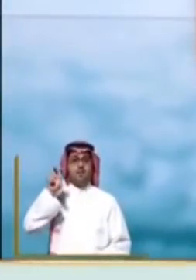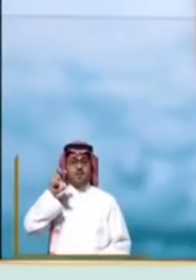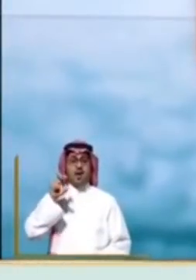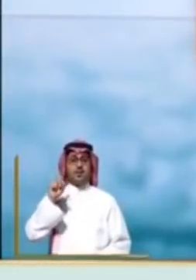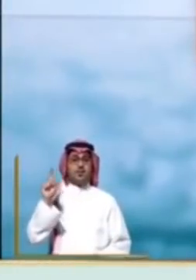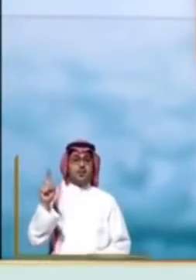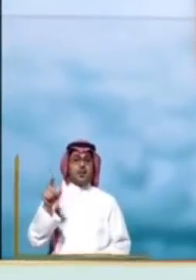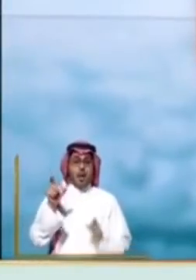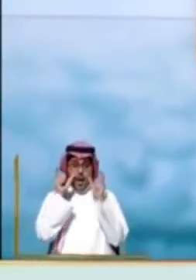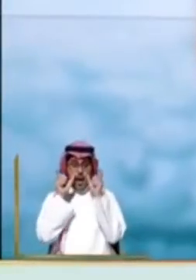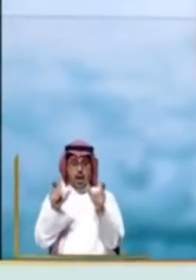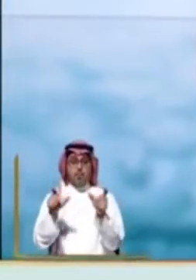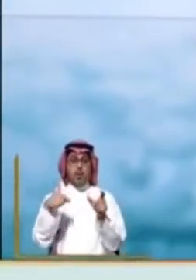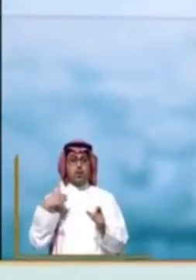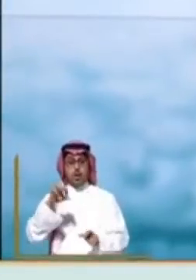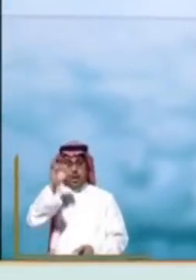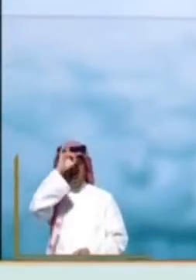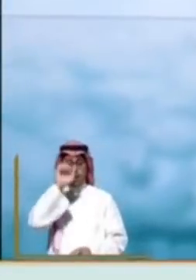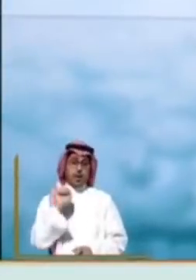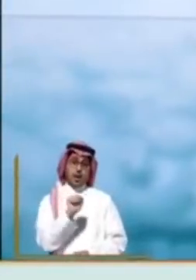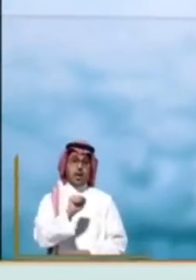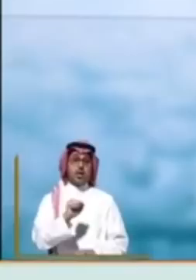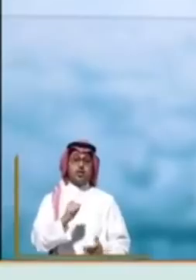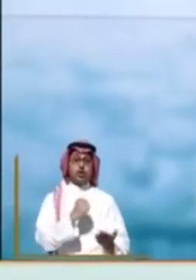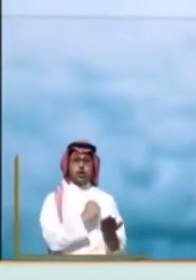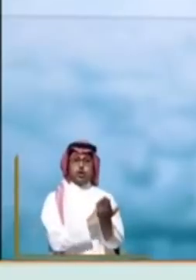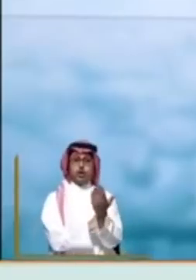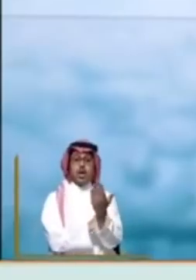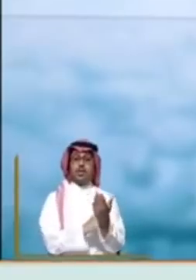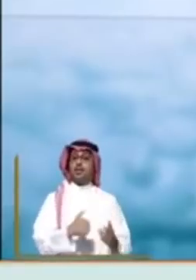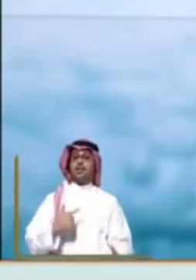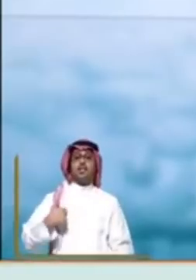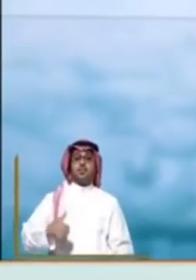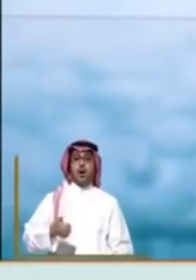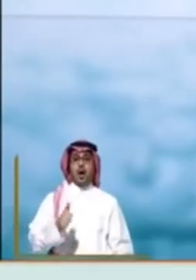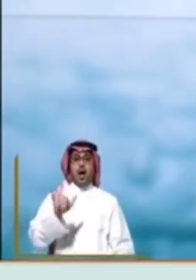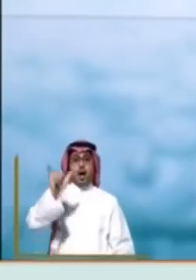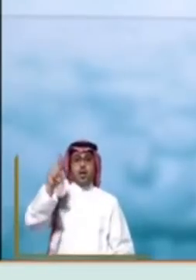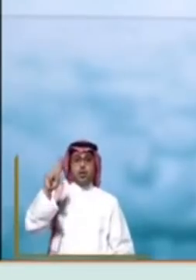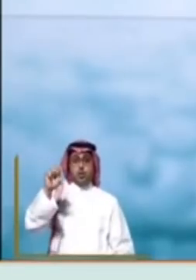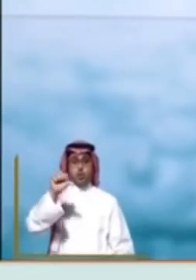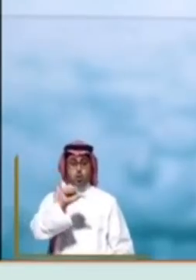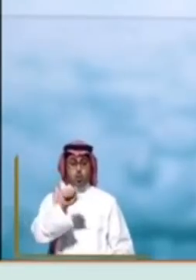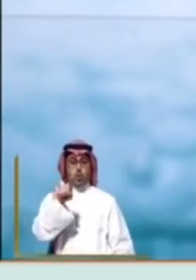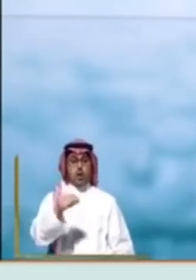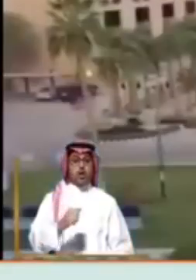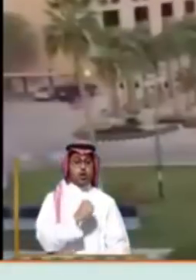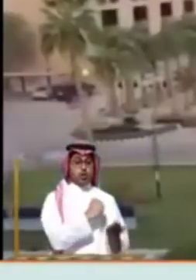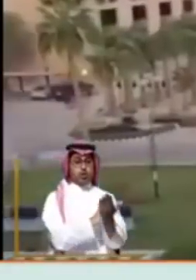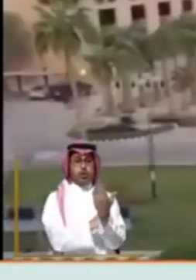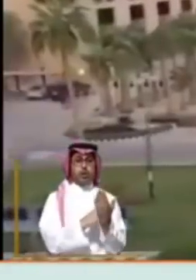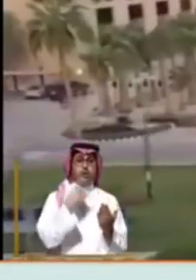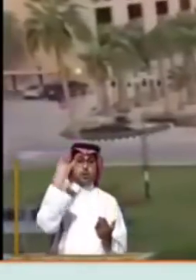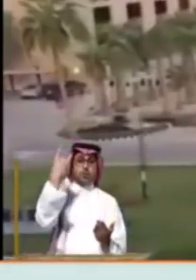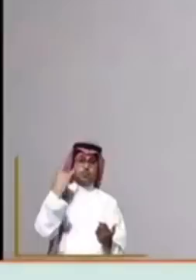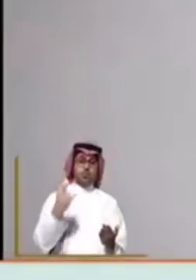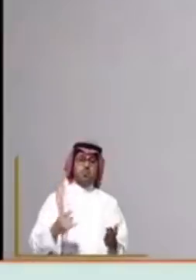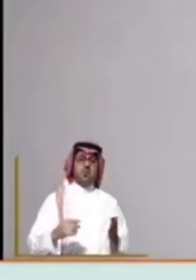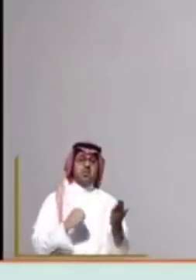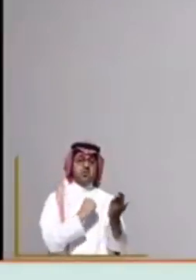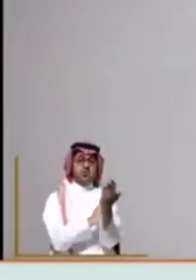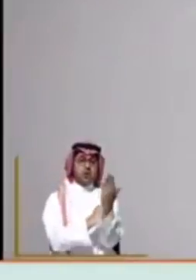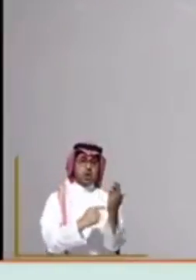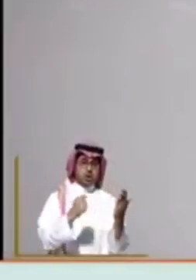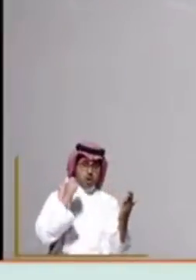المعيار العالمي لإدارة أمن المعلومات من المنظمة الدولية للمعايير الآيزو، التي تعد من أرفع الشهادات